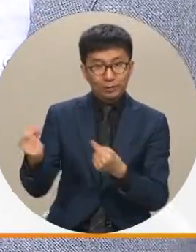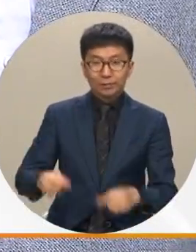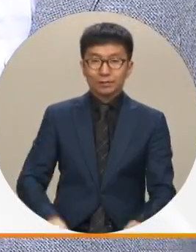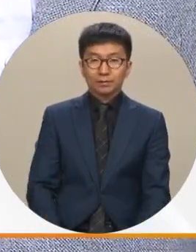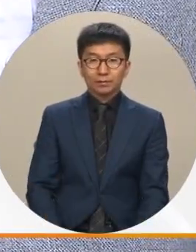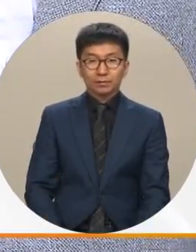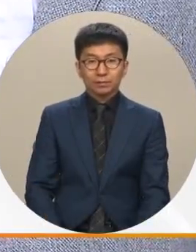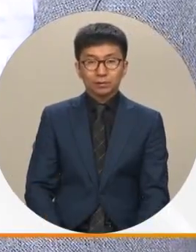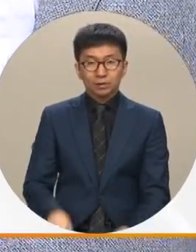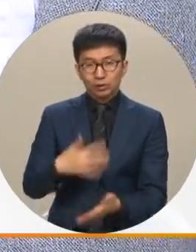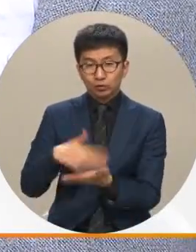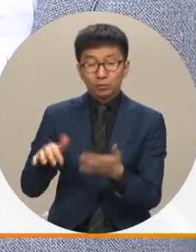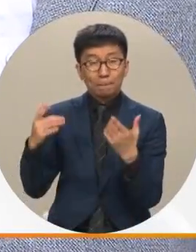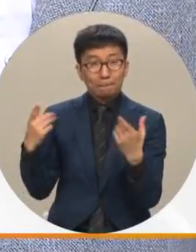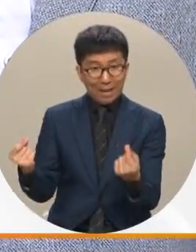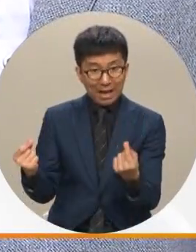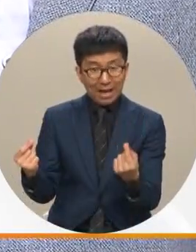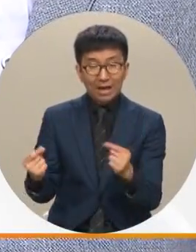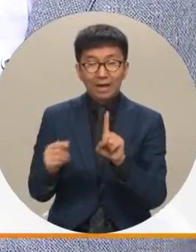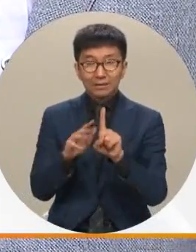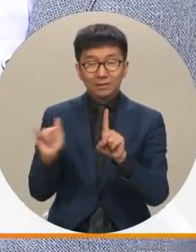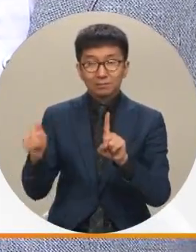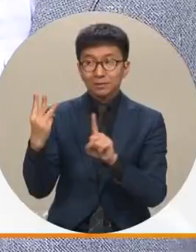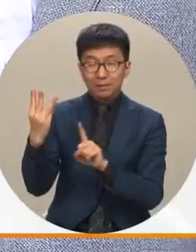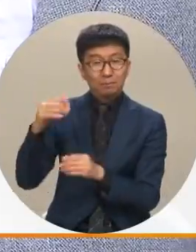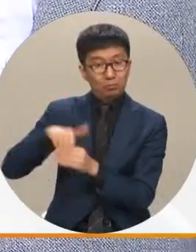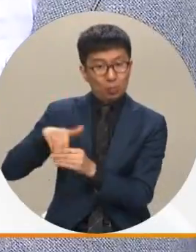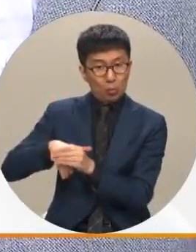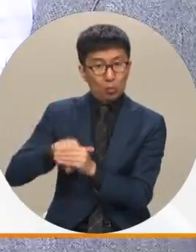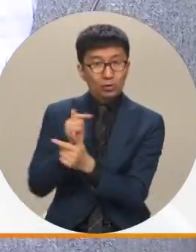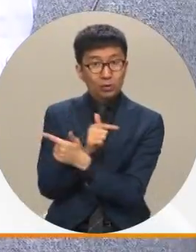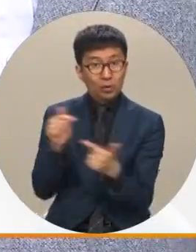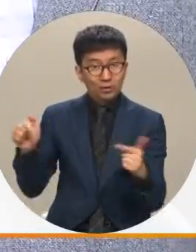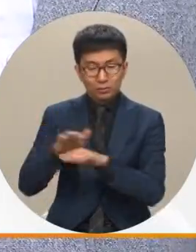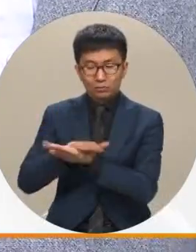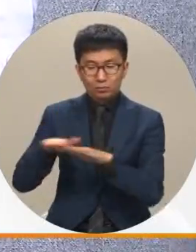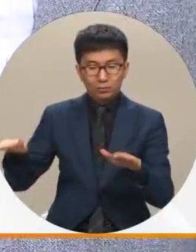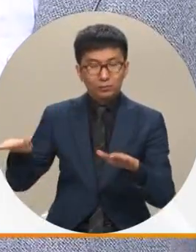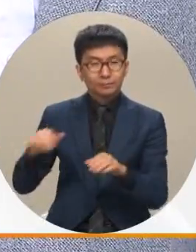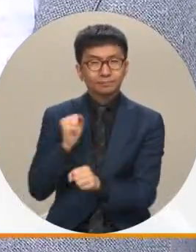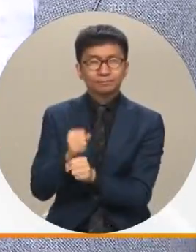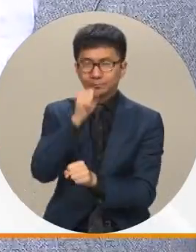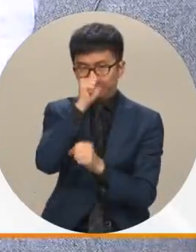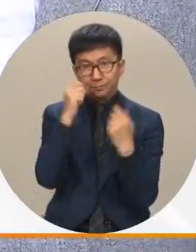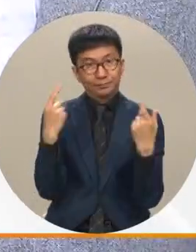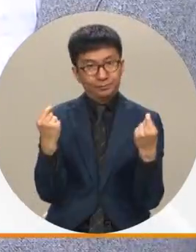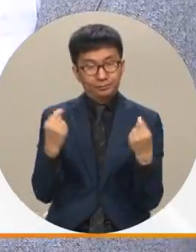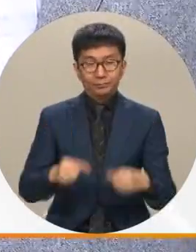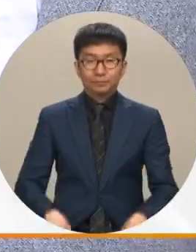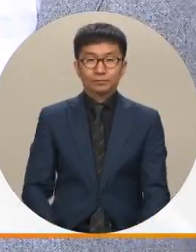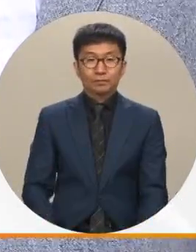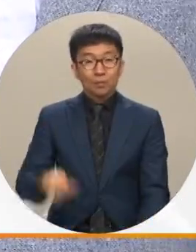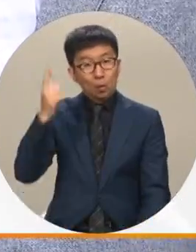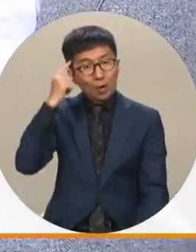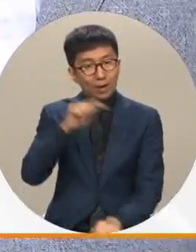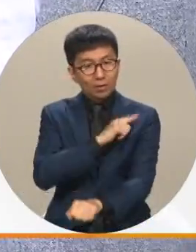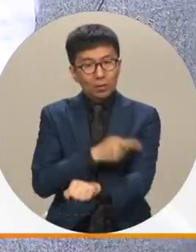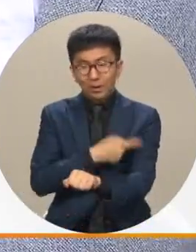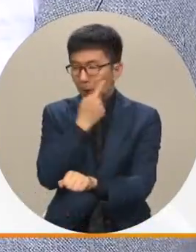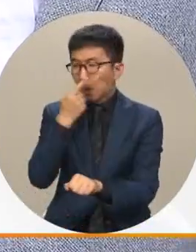수에 의해서 뭐 1인 자라던가 하면은 어 공정하게 그 영량 후배 영을 검증할 수 있다고